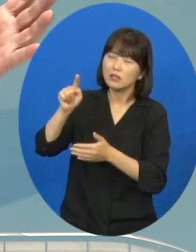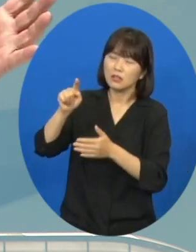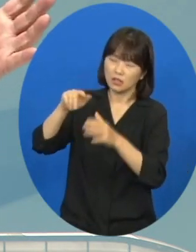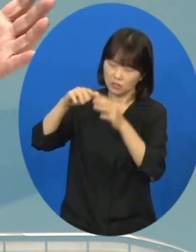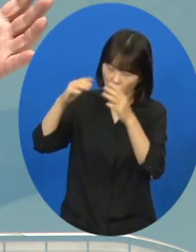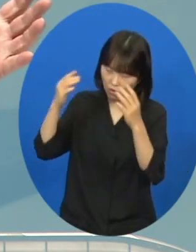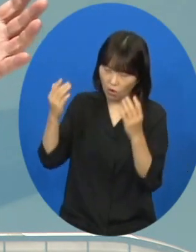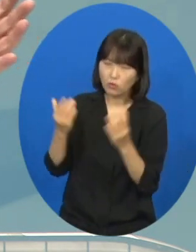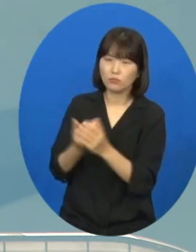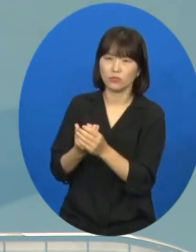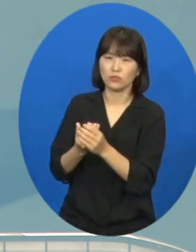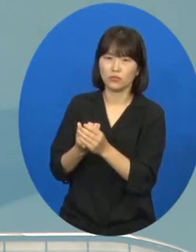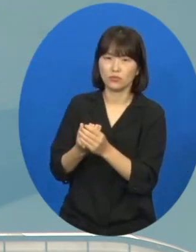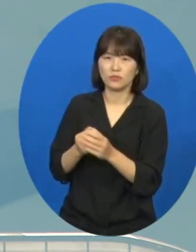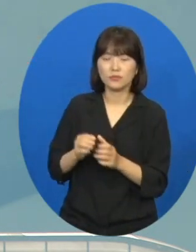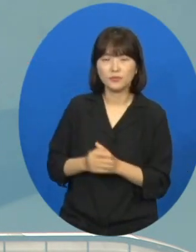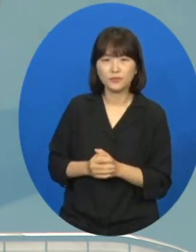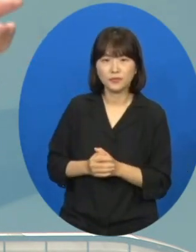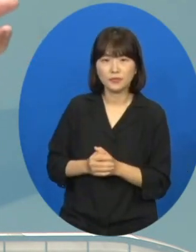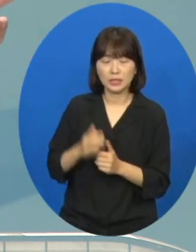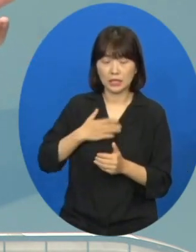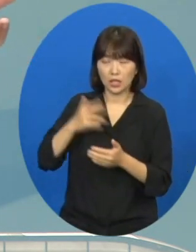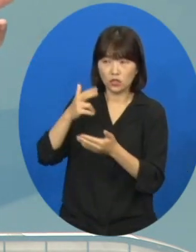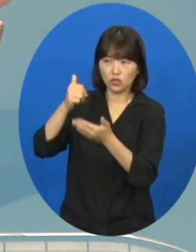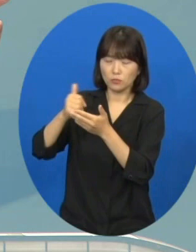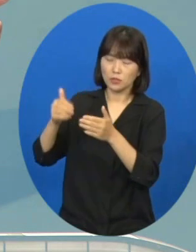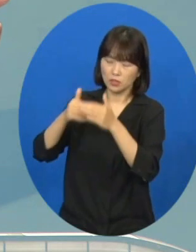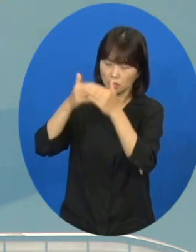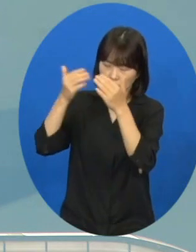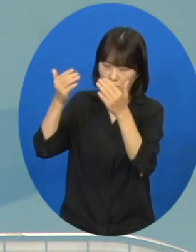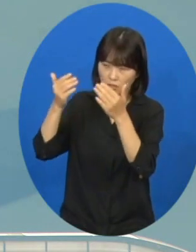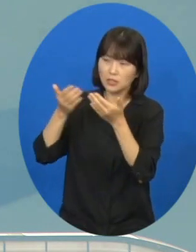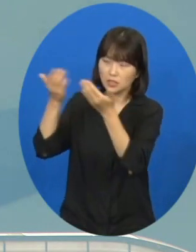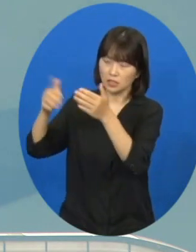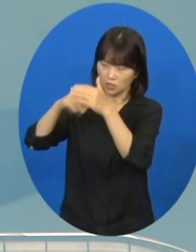전부였어요. 제가 주님께 드릴 수 있는 것.